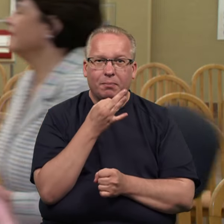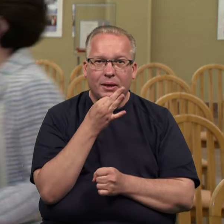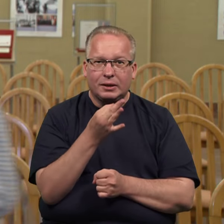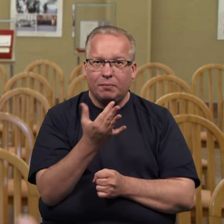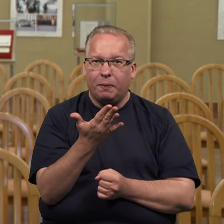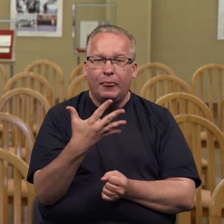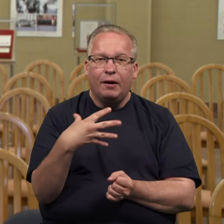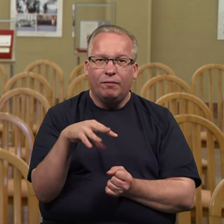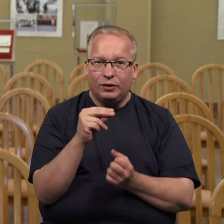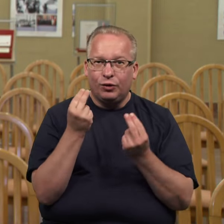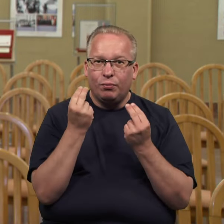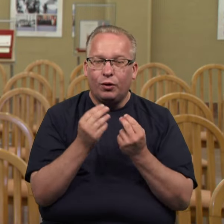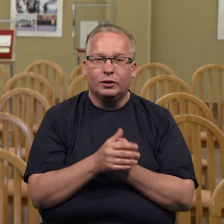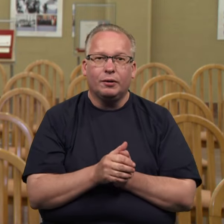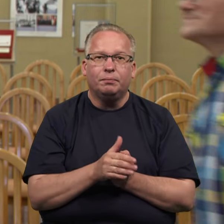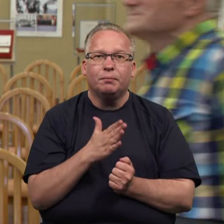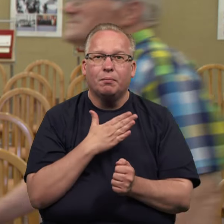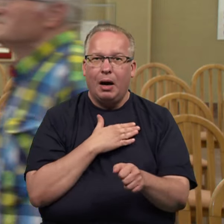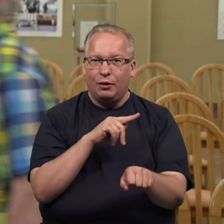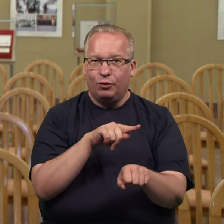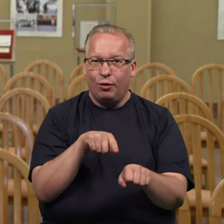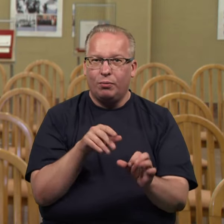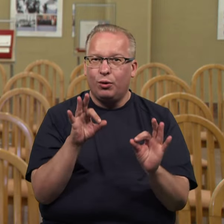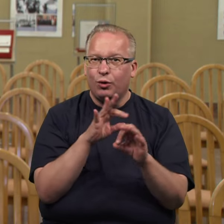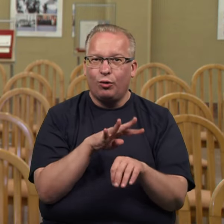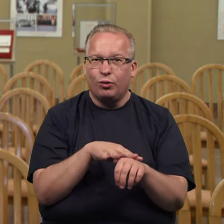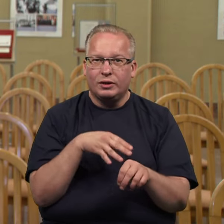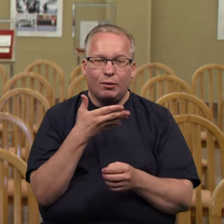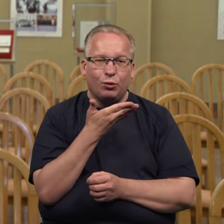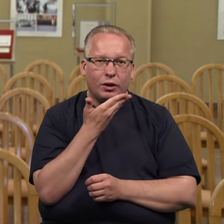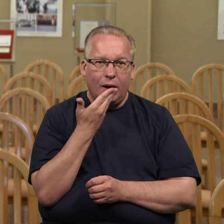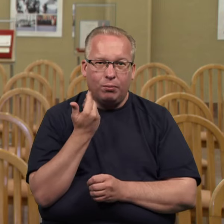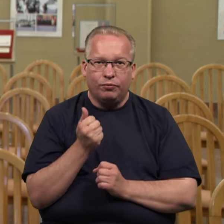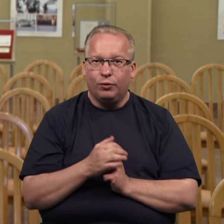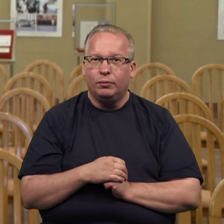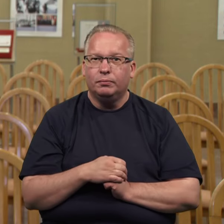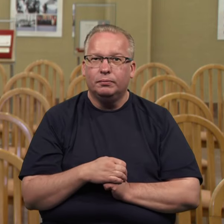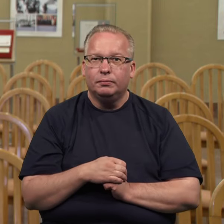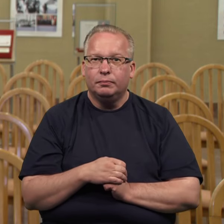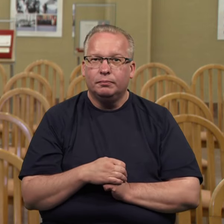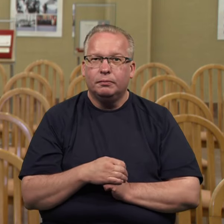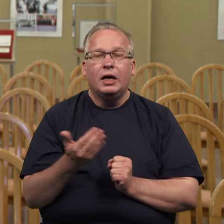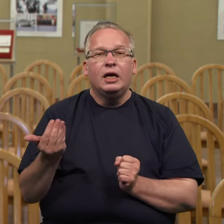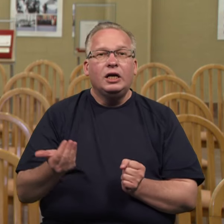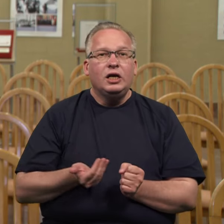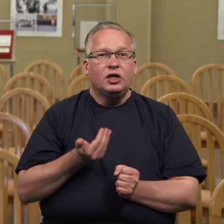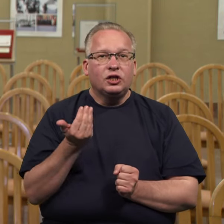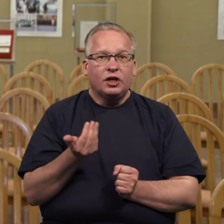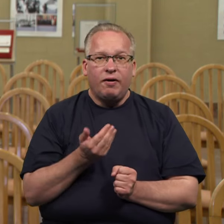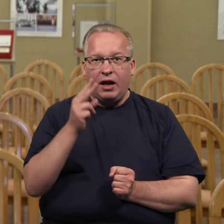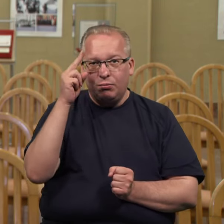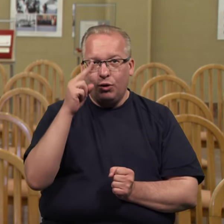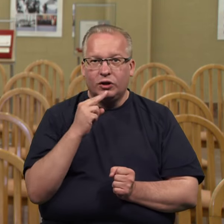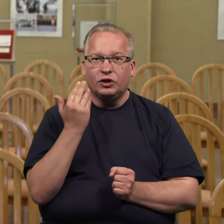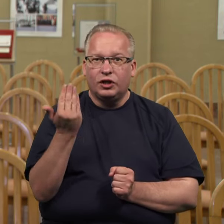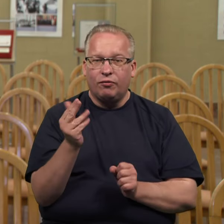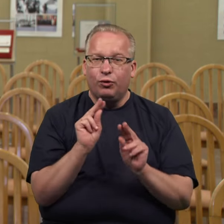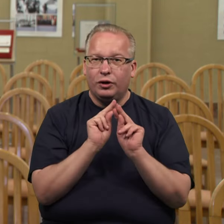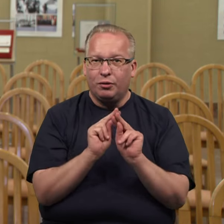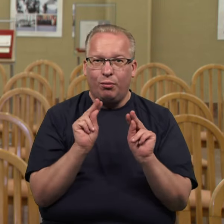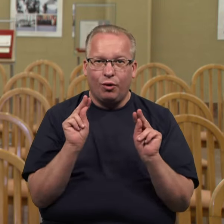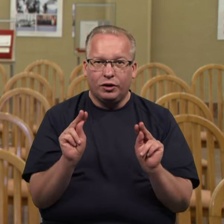jūsų visi mokos, o jūs iš ko? Mano laikais jokių Seimų nebuvo, bet iš gyvenimo pirmiausia iš tėvų ir iš